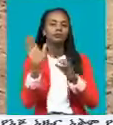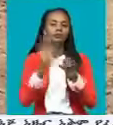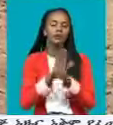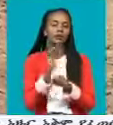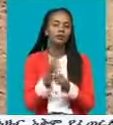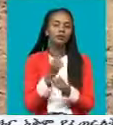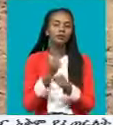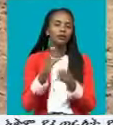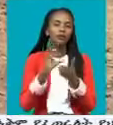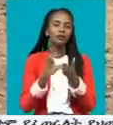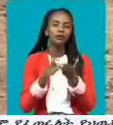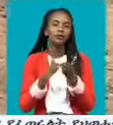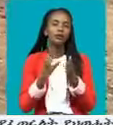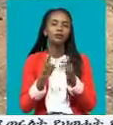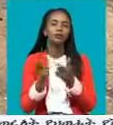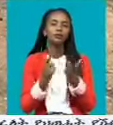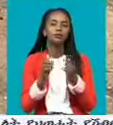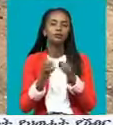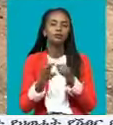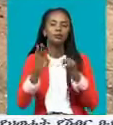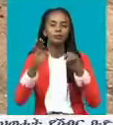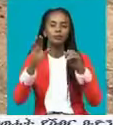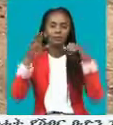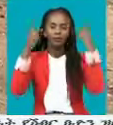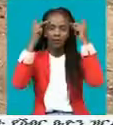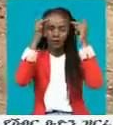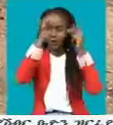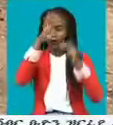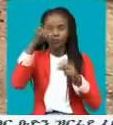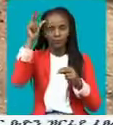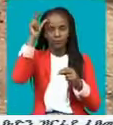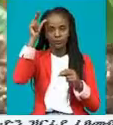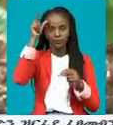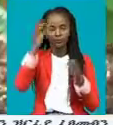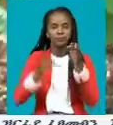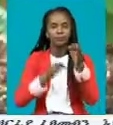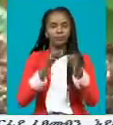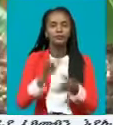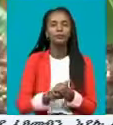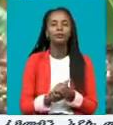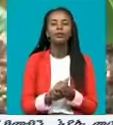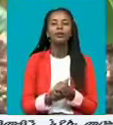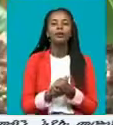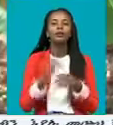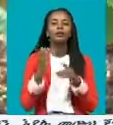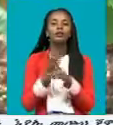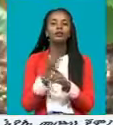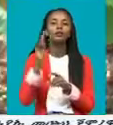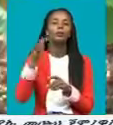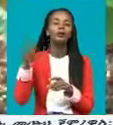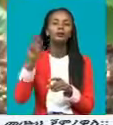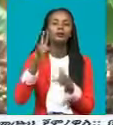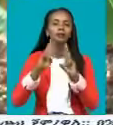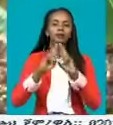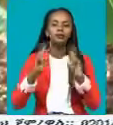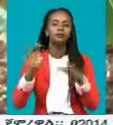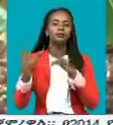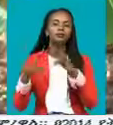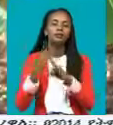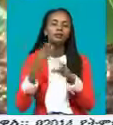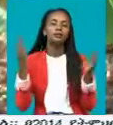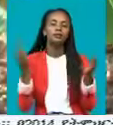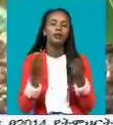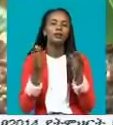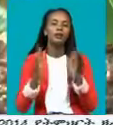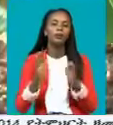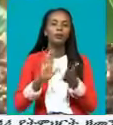እንደሚሰራ የከተማዋን ንግድና ዘርፍ ማህበራት ፕሬዚዳንት አቶ ቦጋለ ቢታኔ ገልጸዋል። የተፈጥሮ ማዳበሪያን እጅግ በጣም በዘመነና ሳይንሳዊ በሆነ